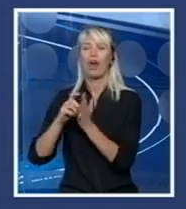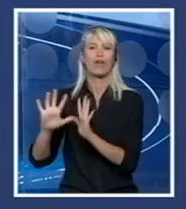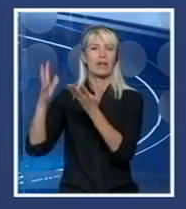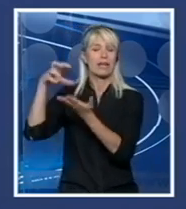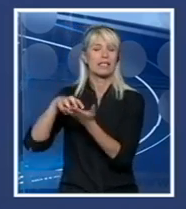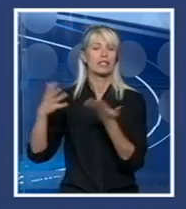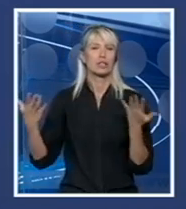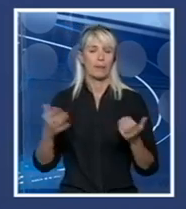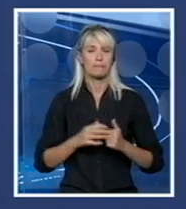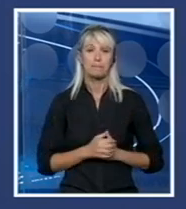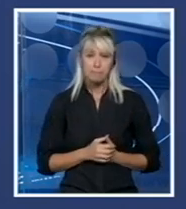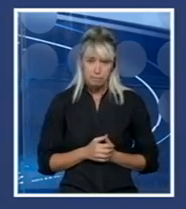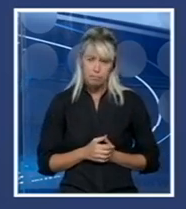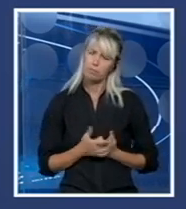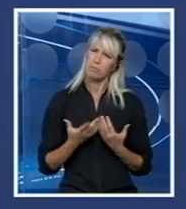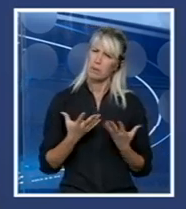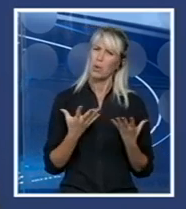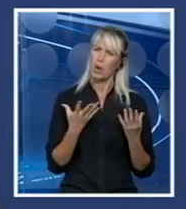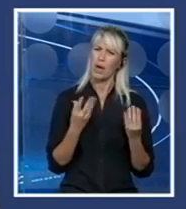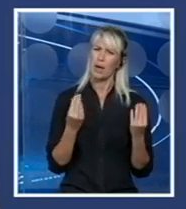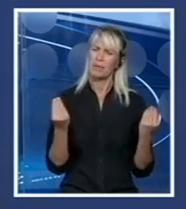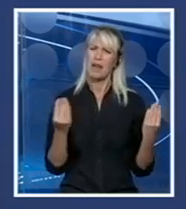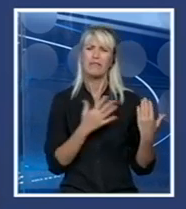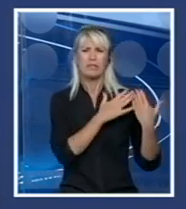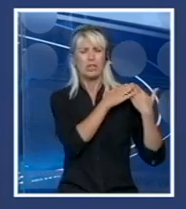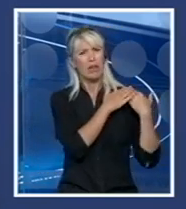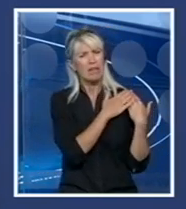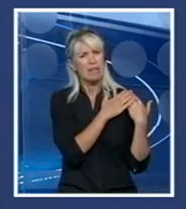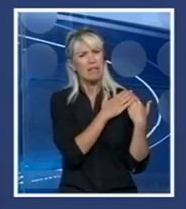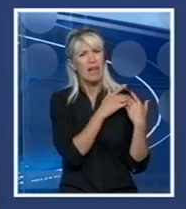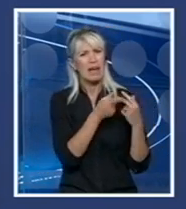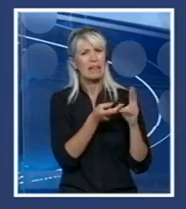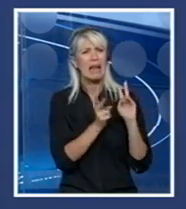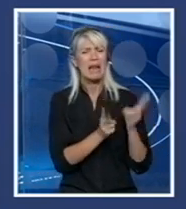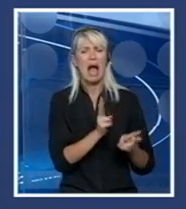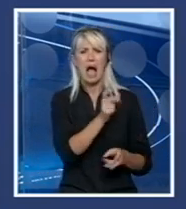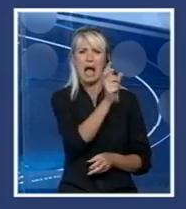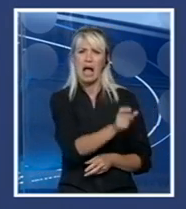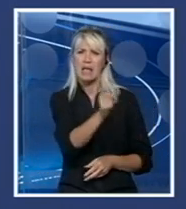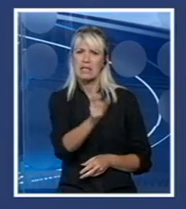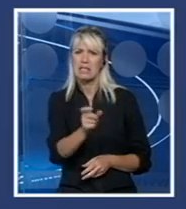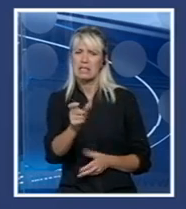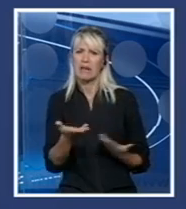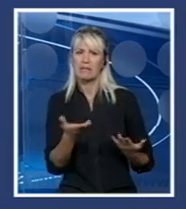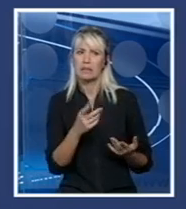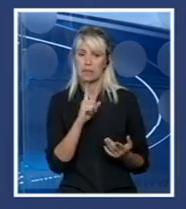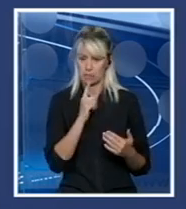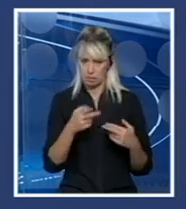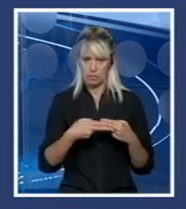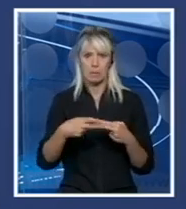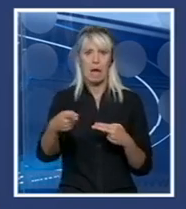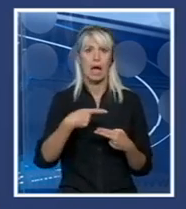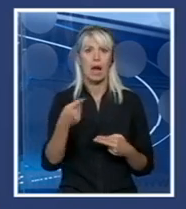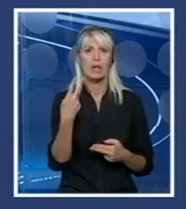Zar nije malo previše velik teret stavljen na nastavnike, s obzirom da imaju manje od 20 dana da organizuju,